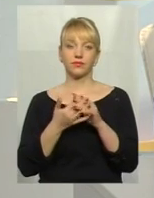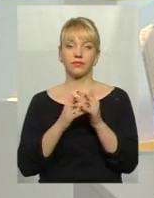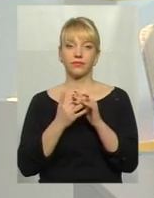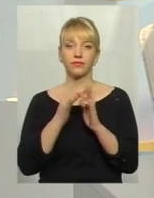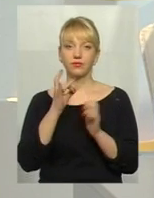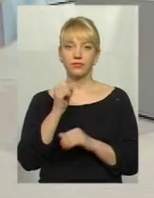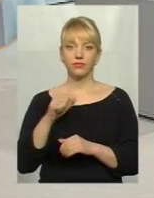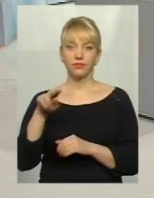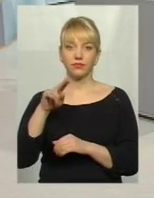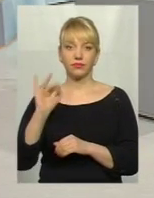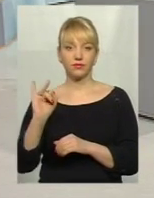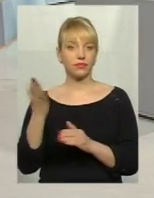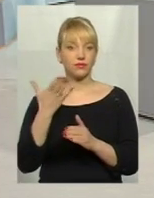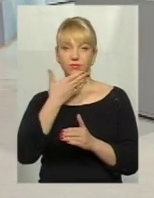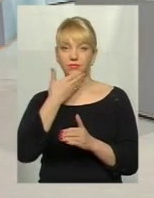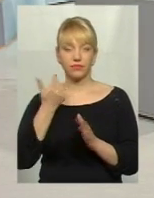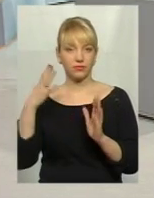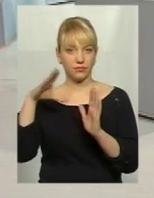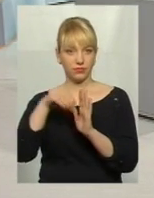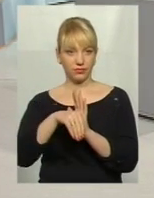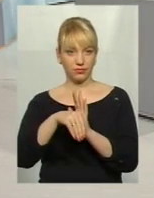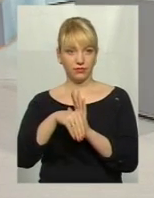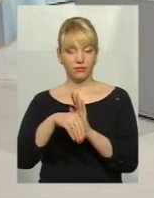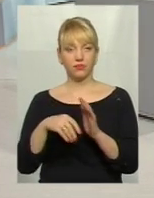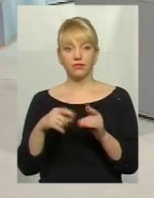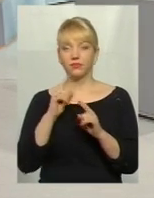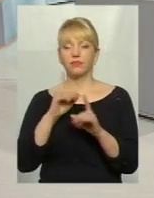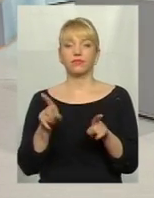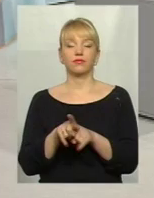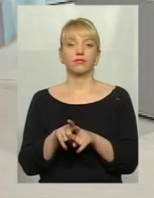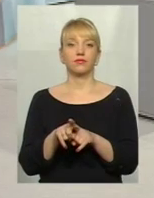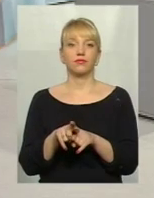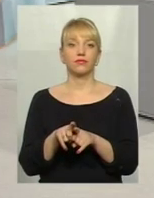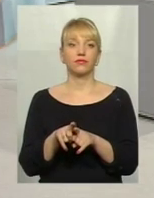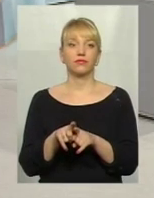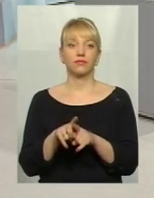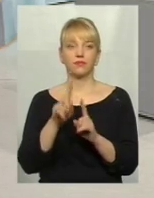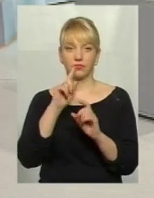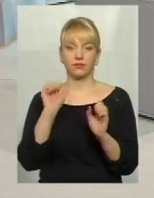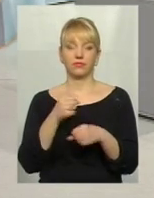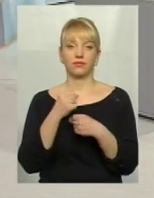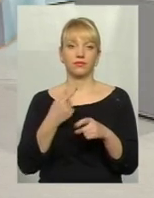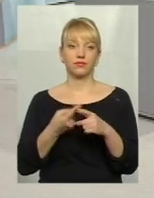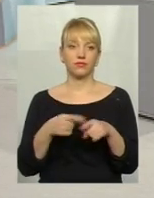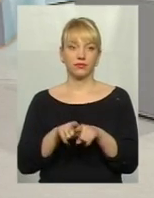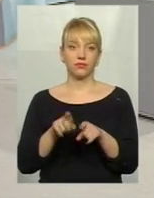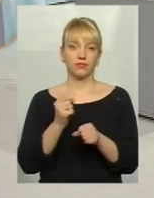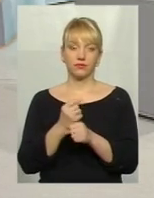ради, які не увійшли. Ну, не будеш так, я так розумію, що неможливо так зробити. Ту саму